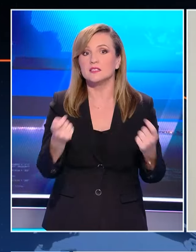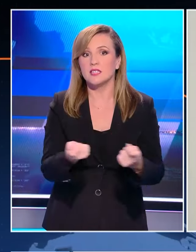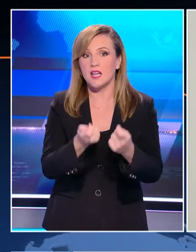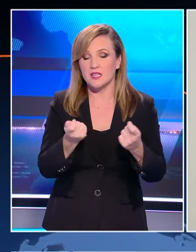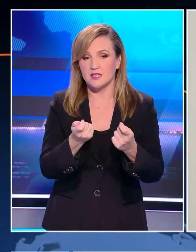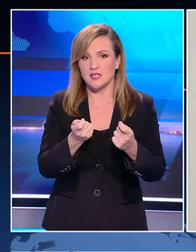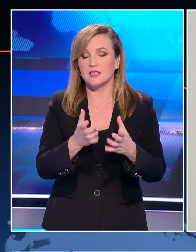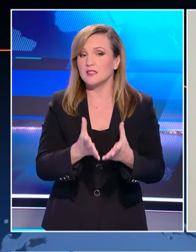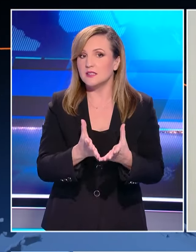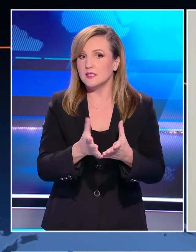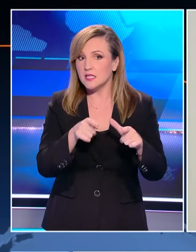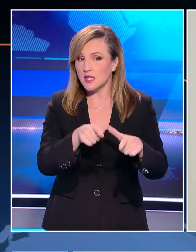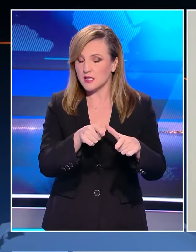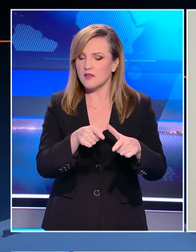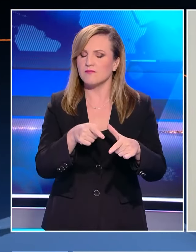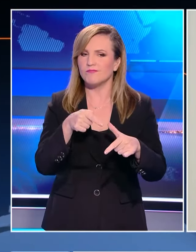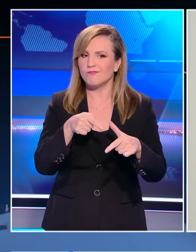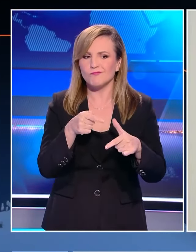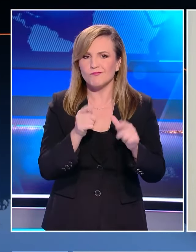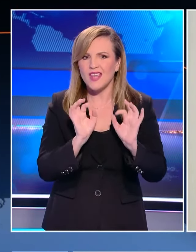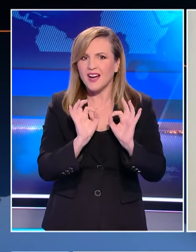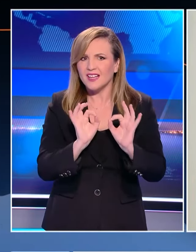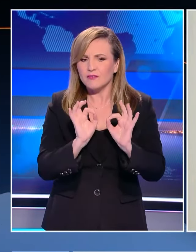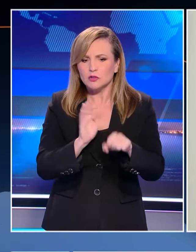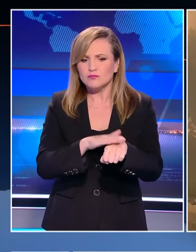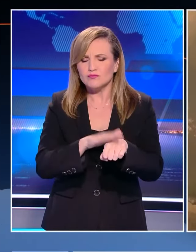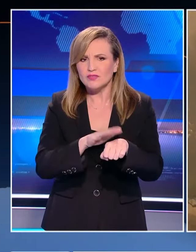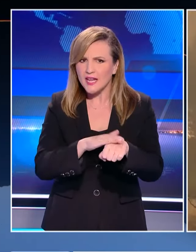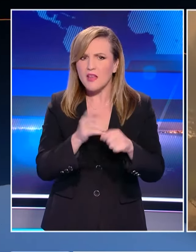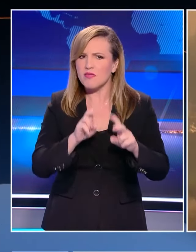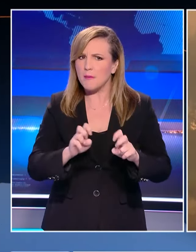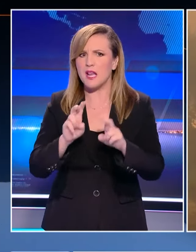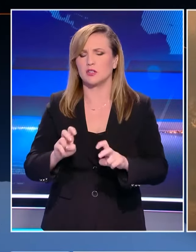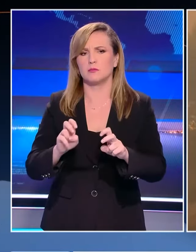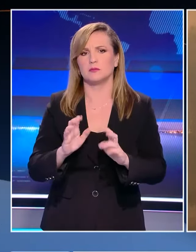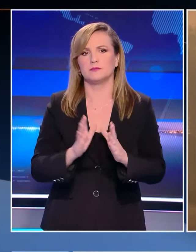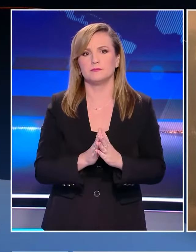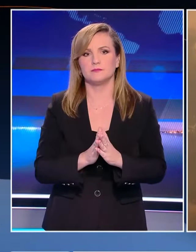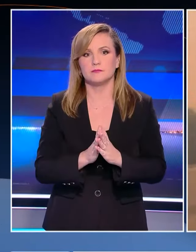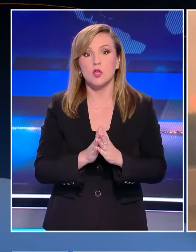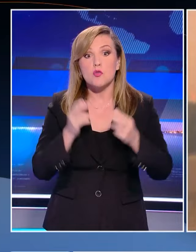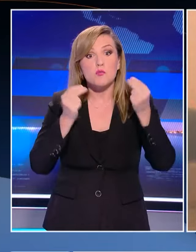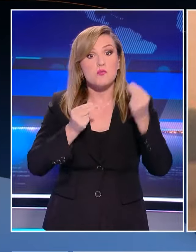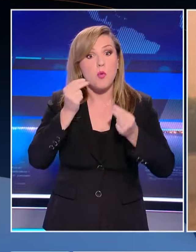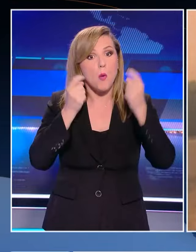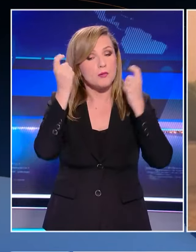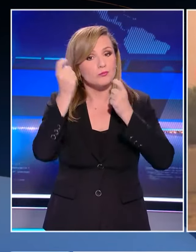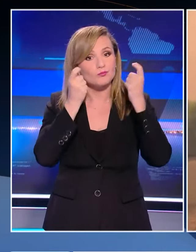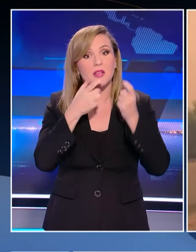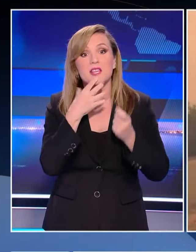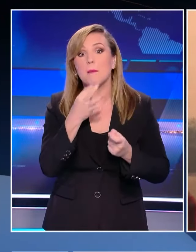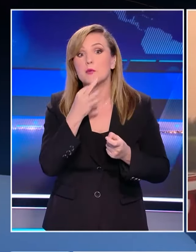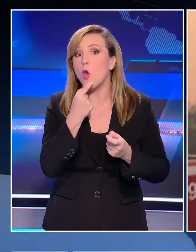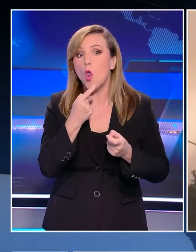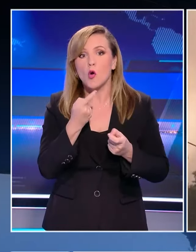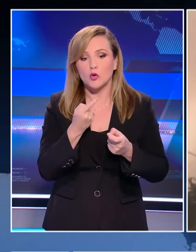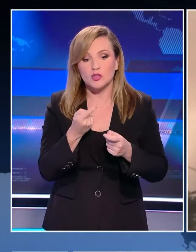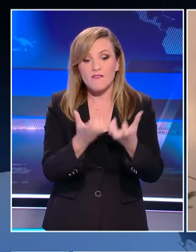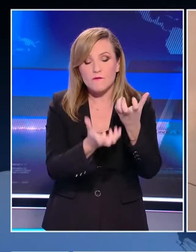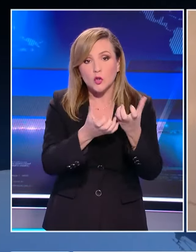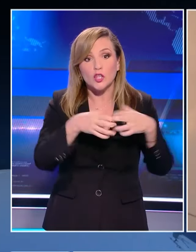θα συζητηθεί και θα μελετηθεί όπως μελετάτε κάθε φωτιά. Με εμφανή τον προβληματισμό για τους λόγους που η φωτιά που ξεκίνησε από το